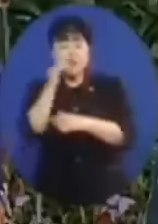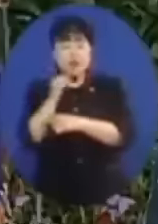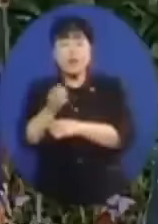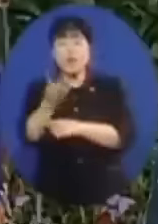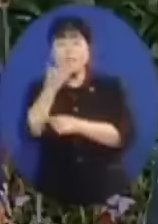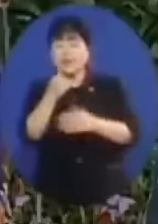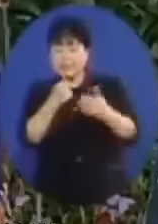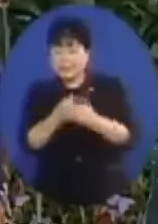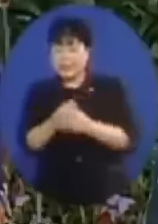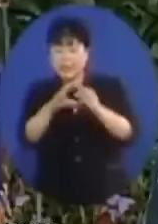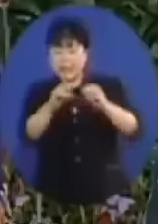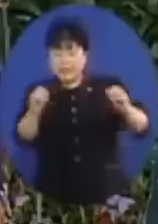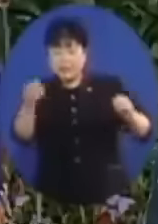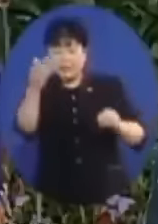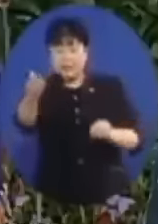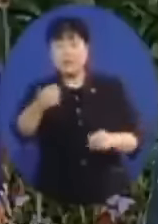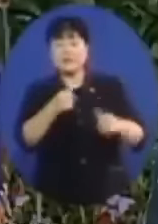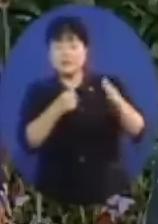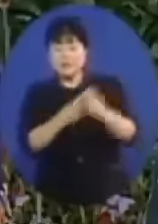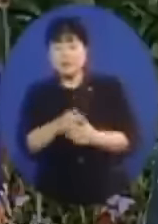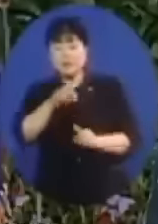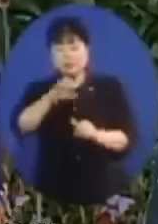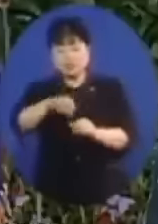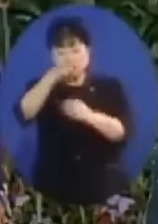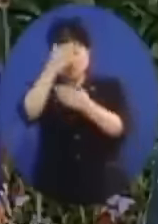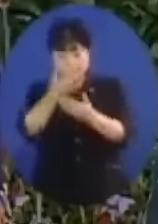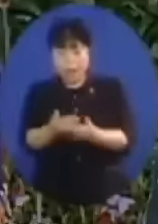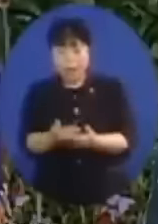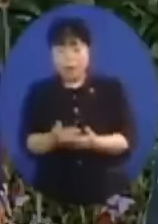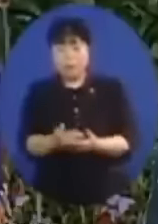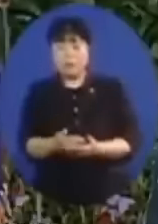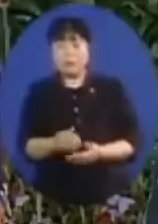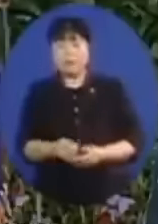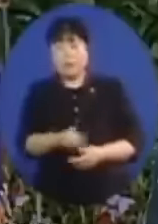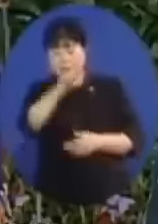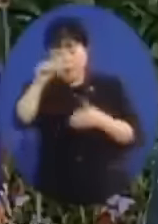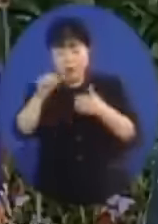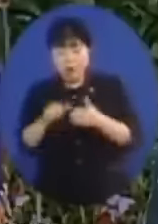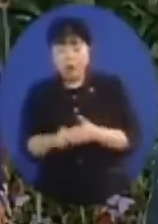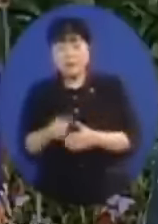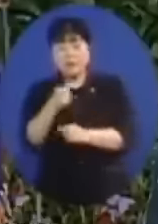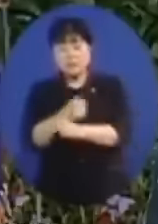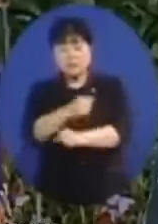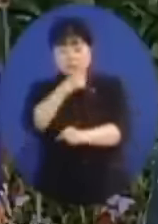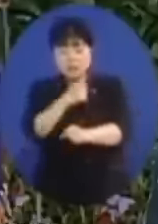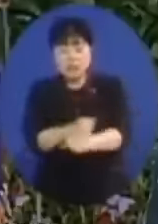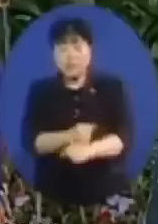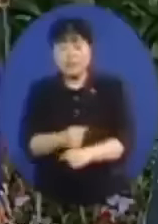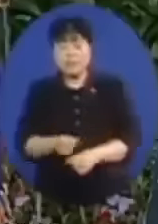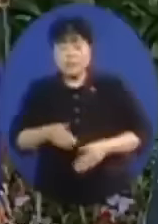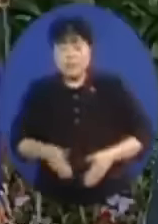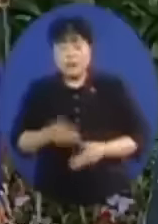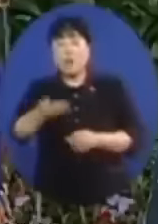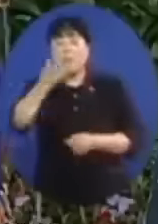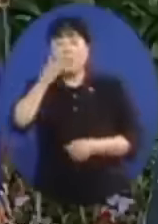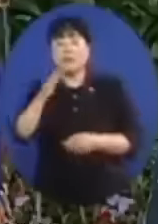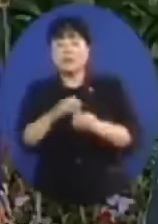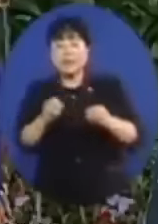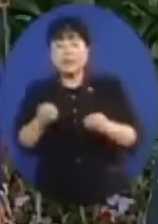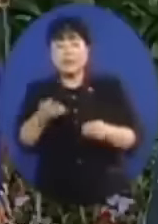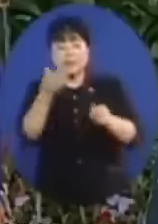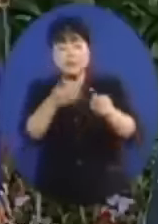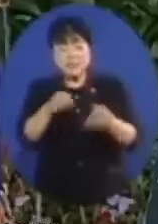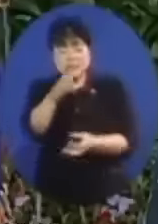열매를 먹었은즉 땅은 너로 말미암아 저주를 받고 너는 내 평생에 수고하여야 그 소산을 먹으리라. 땅에 내게